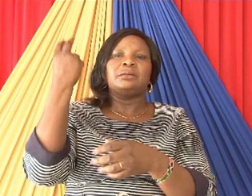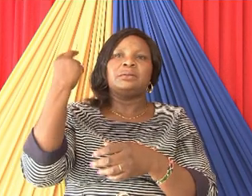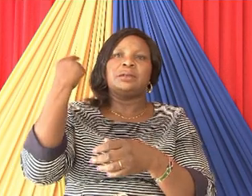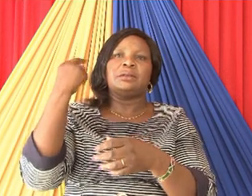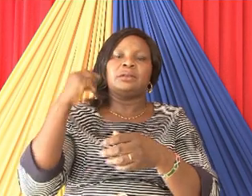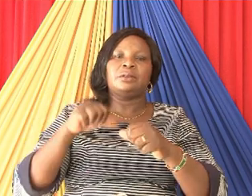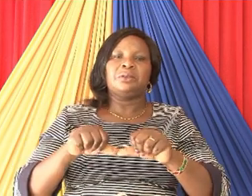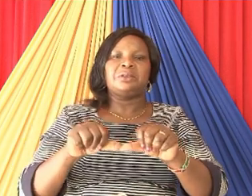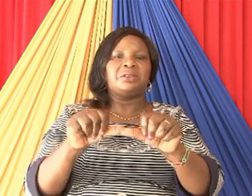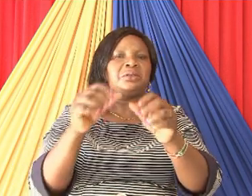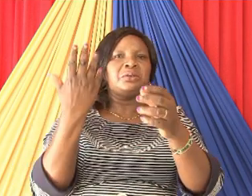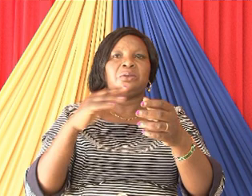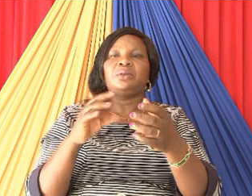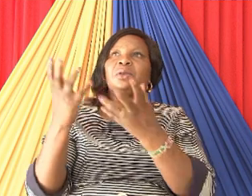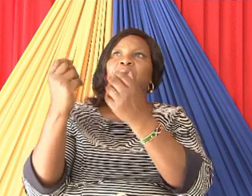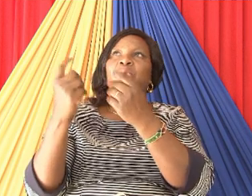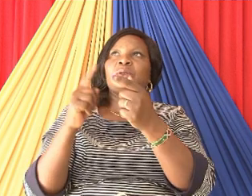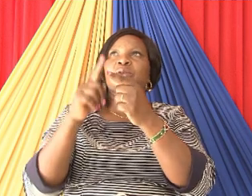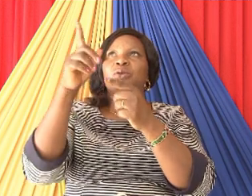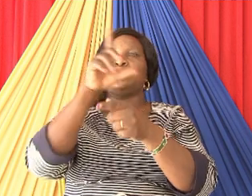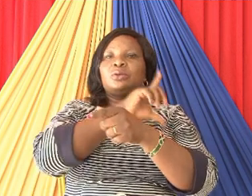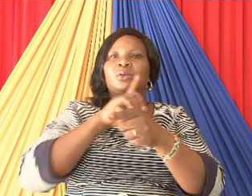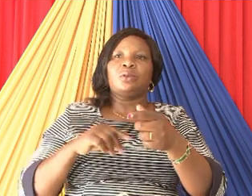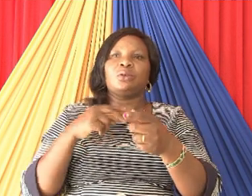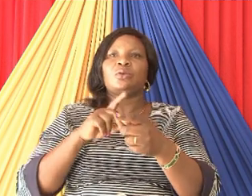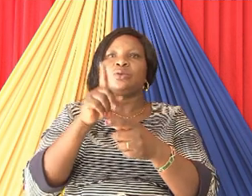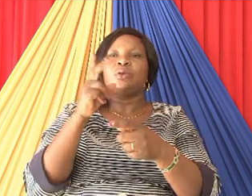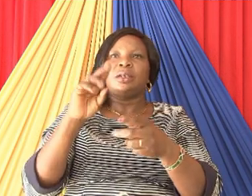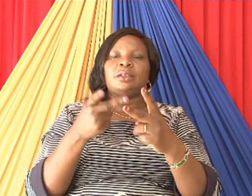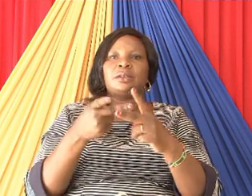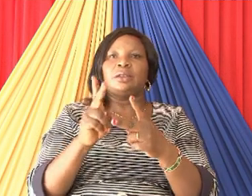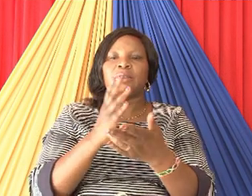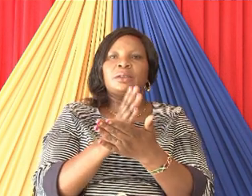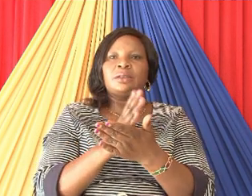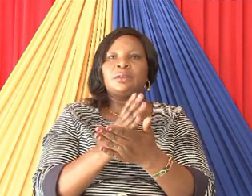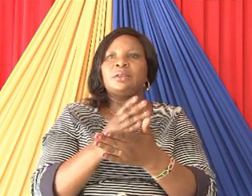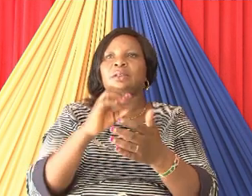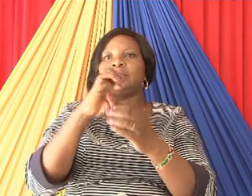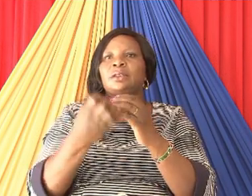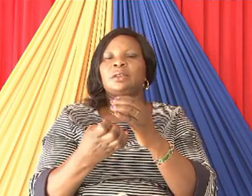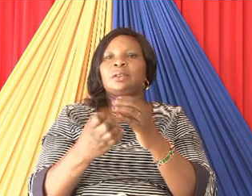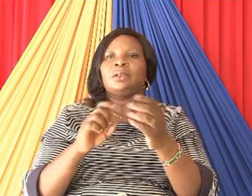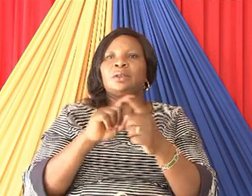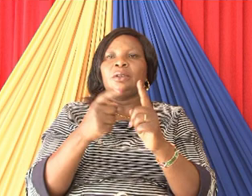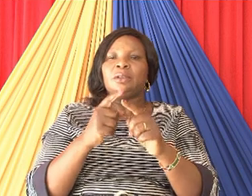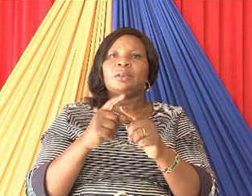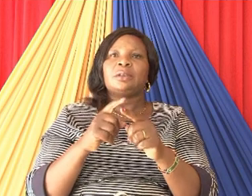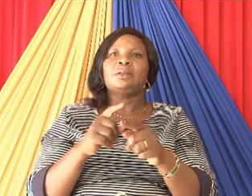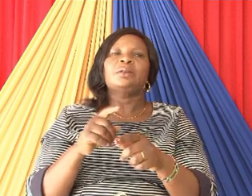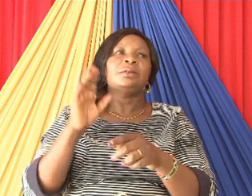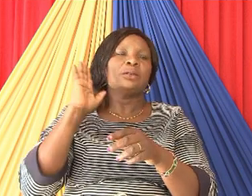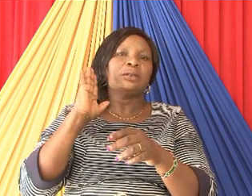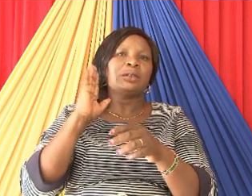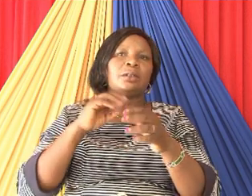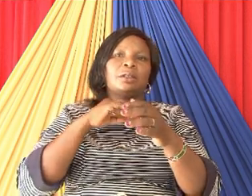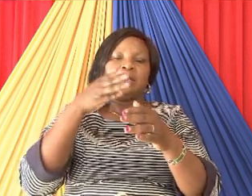kinachoendelea. Tutakutegemea wewe Mungu wetu kwa sababu wewe ndiye mwanzo, ndiye katikati, ndiye mwisho. Tutakapofika mahali pa kusikia